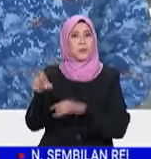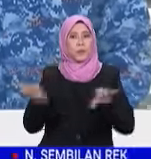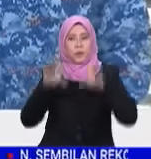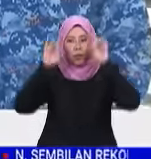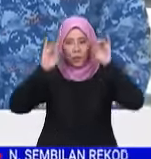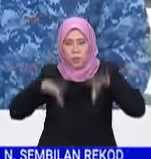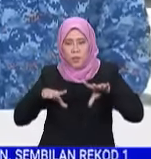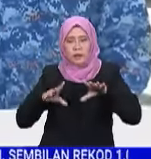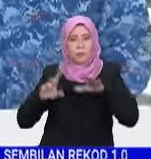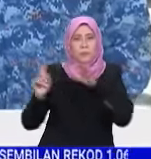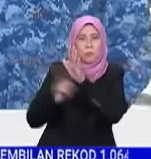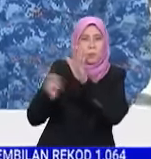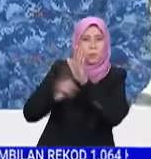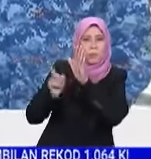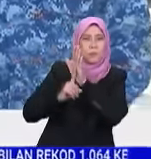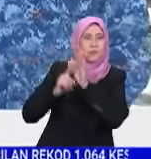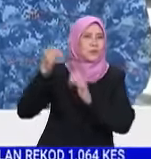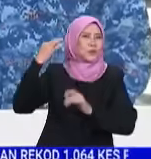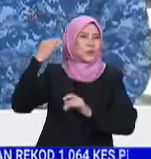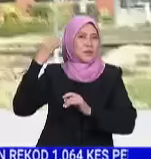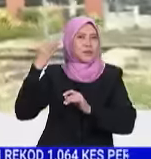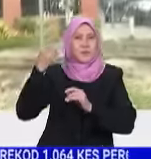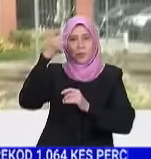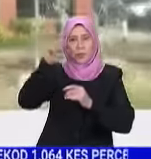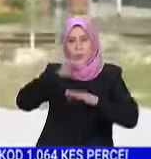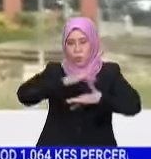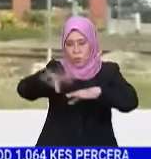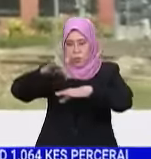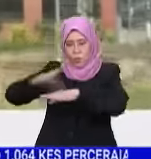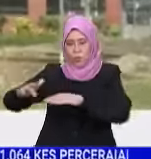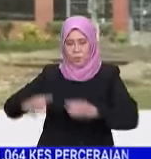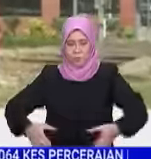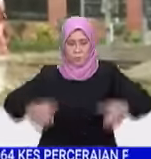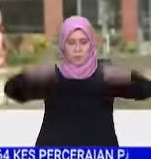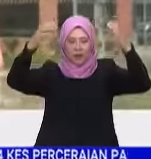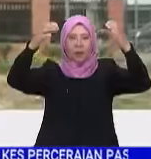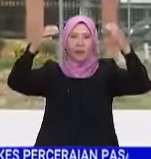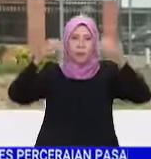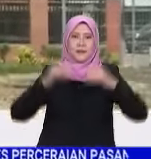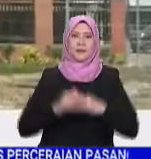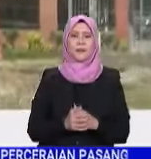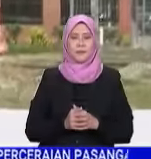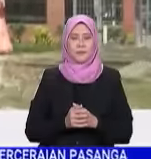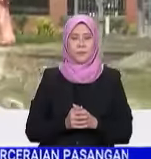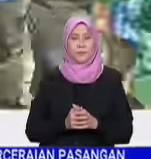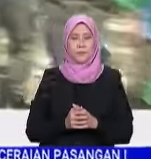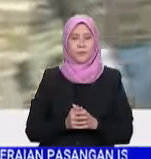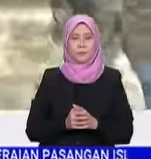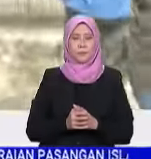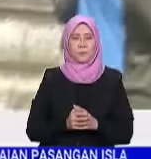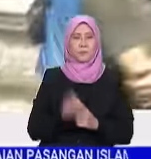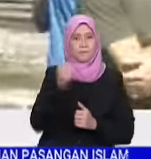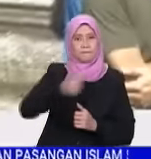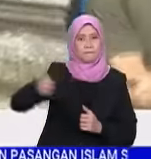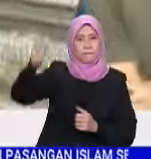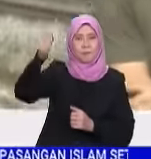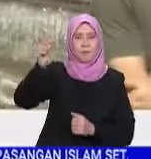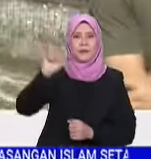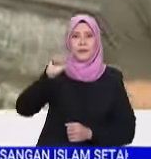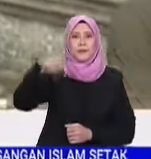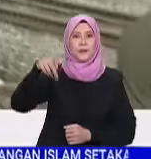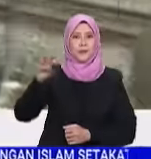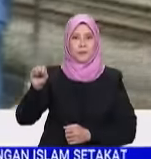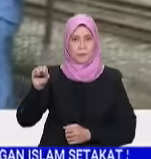ujian Siren dan pengsian pengungsian bangunan ni timbalan ketua pesuruhjaya operasi APM